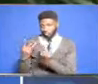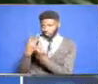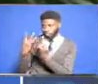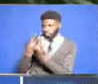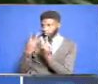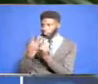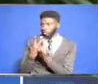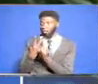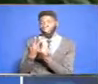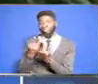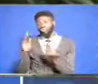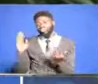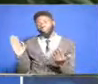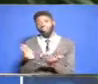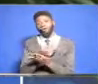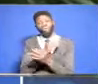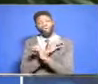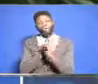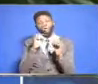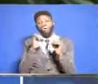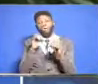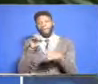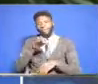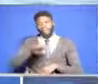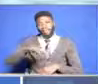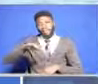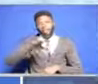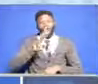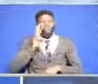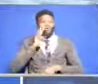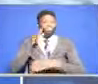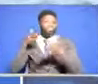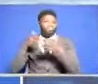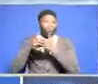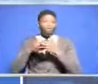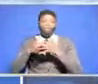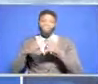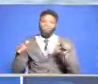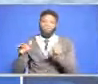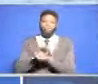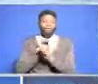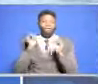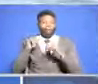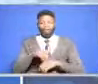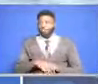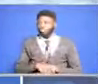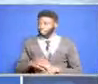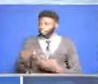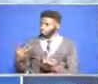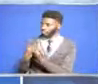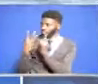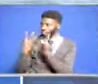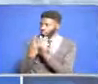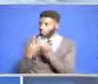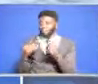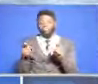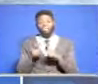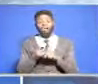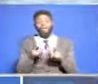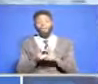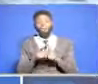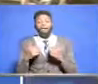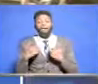can easily block that beach permanently. Kwekwe hizo na hali ya kufa kwa samaki sasa